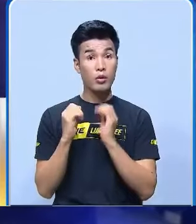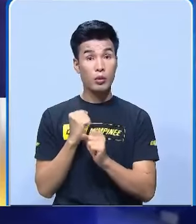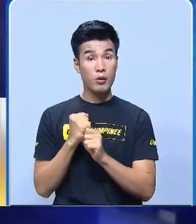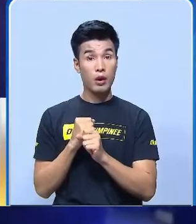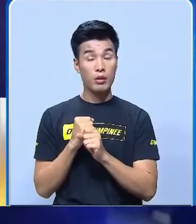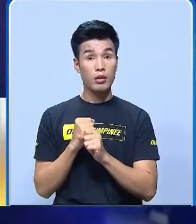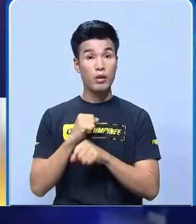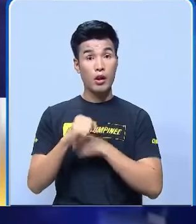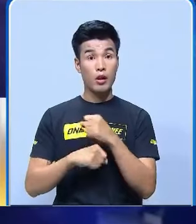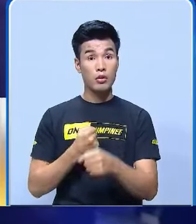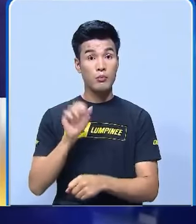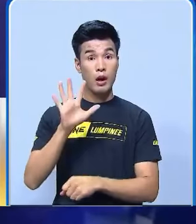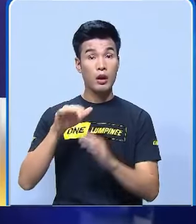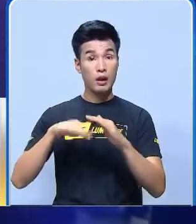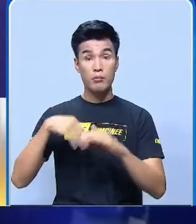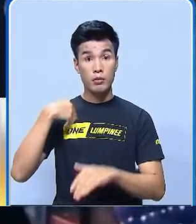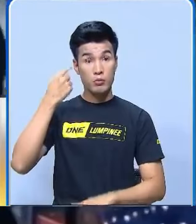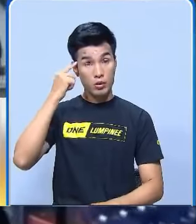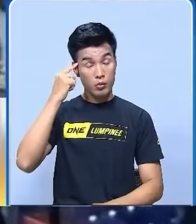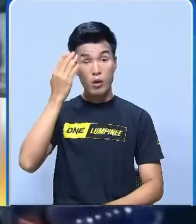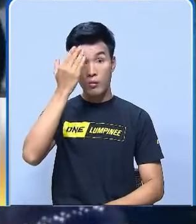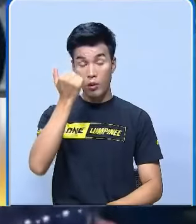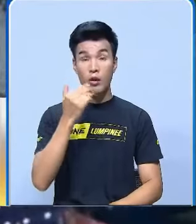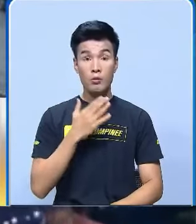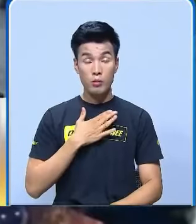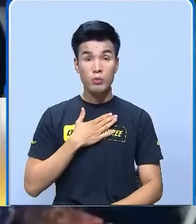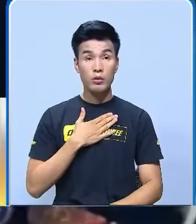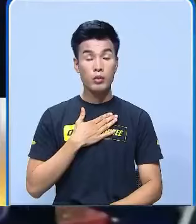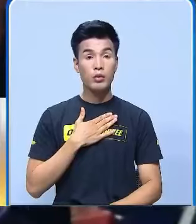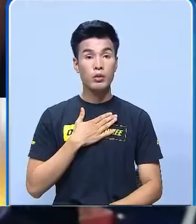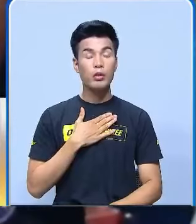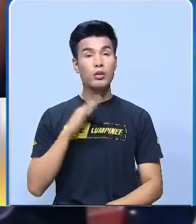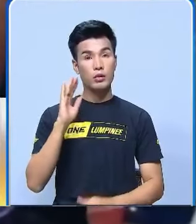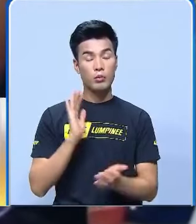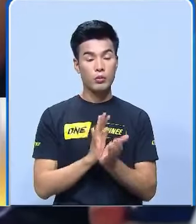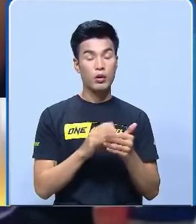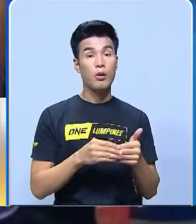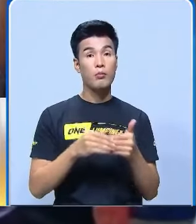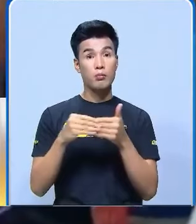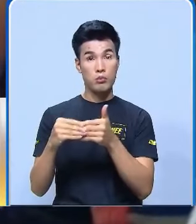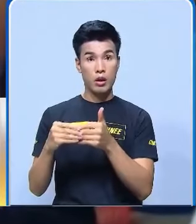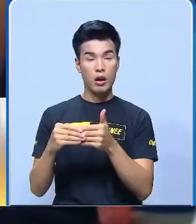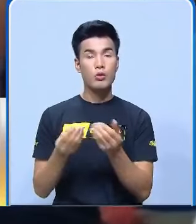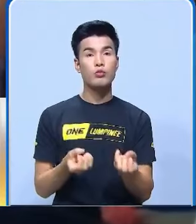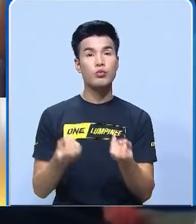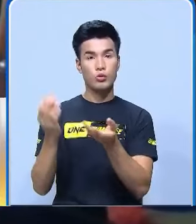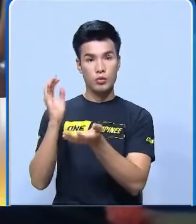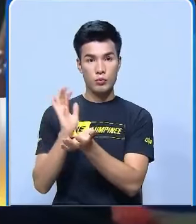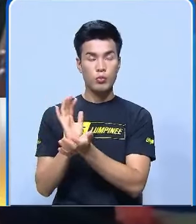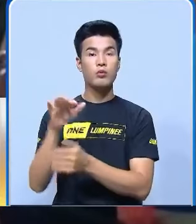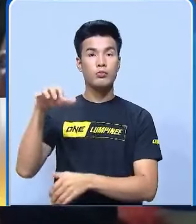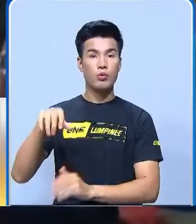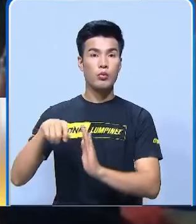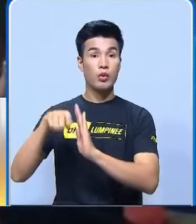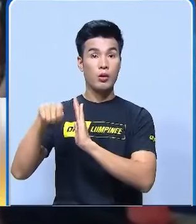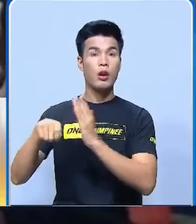อายุต่ำกว่า15ปีเพราะว่าเบื้องต้นนะคะตำรวจจึงได้พาตัวผู้ต้องหาไปส่งพนักงานสอบสวนสภ.ปักธงชัย